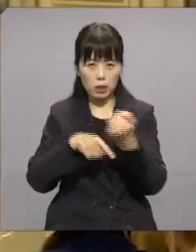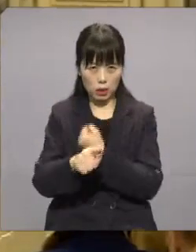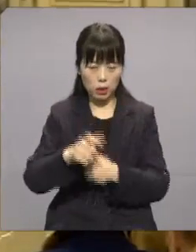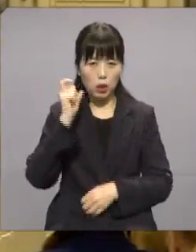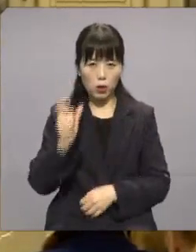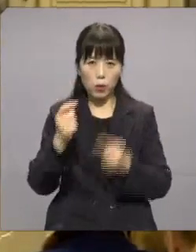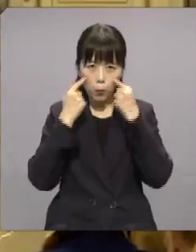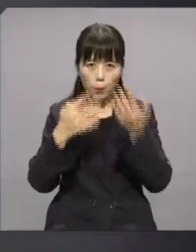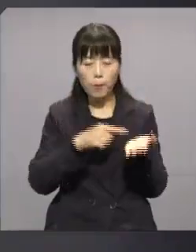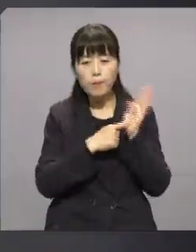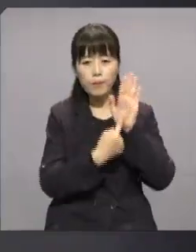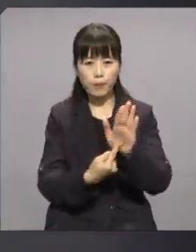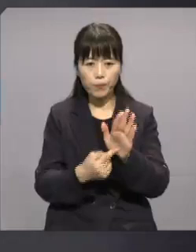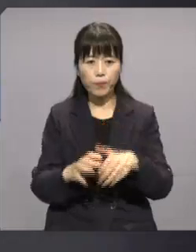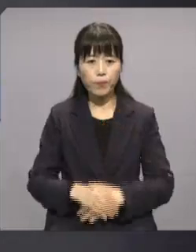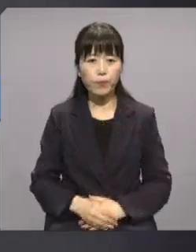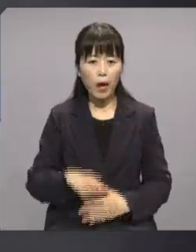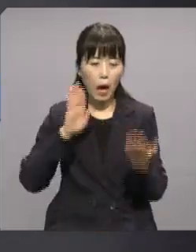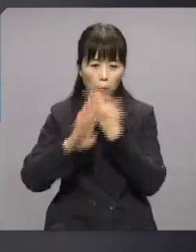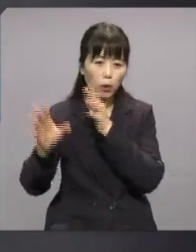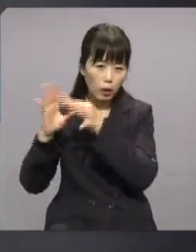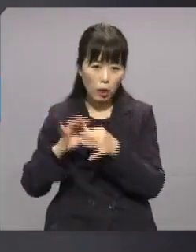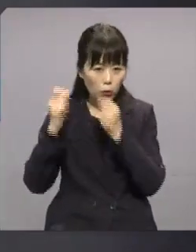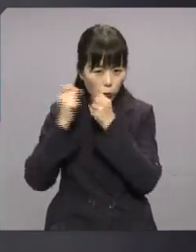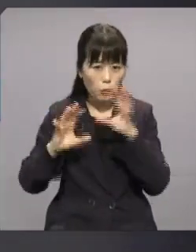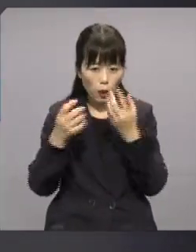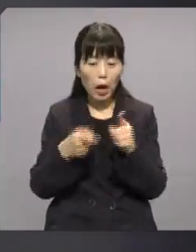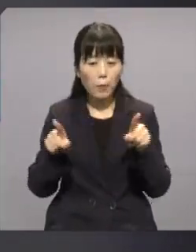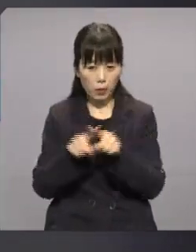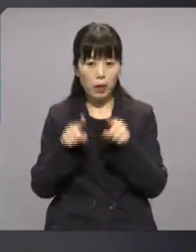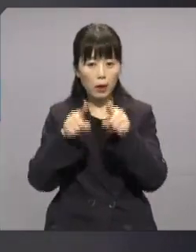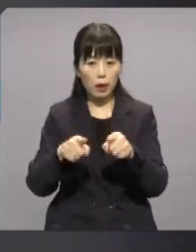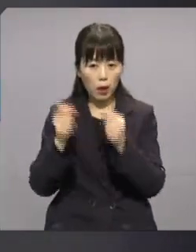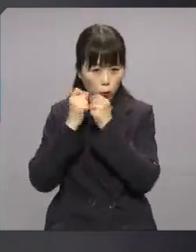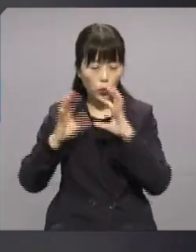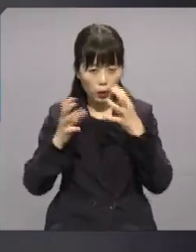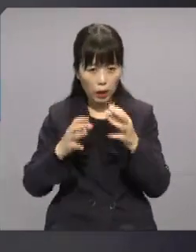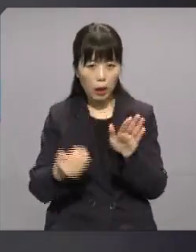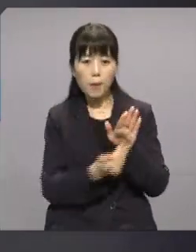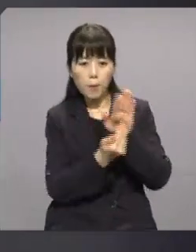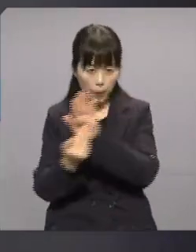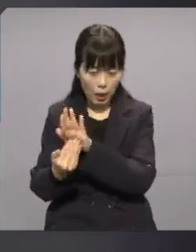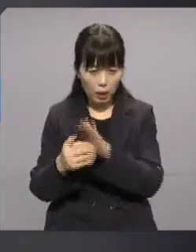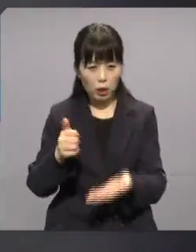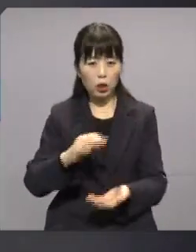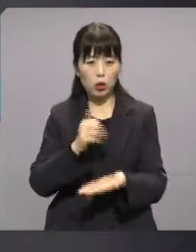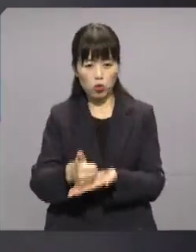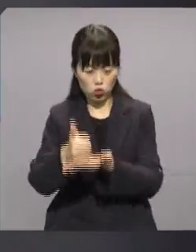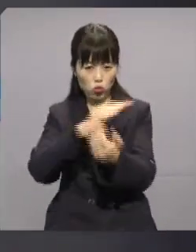거듭 확인했습니다. We stand with you as long as necessary and whatever it